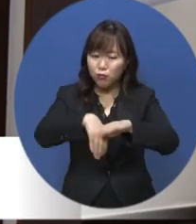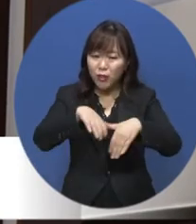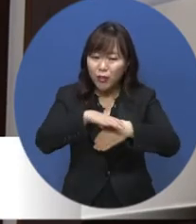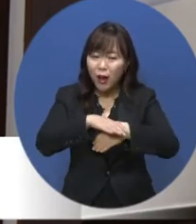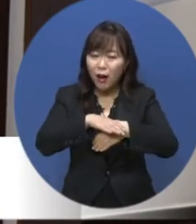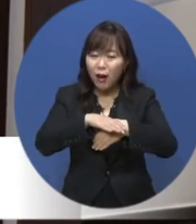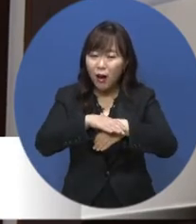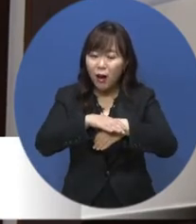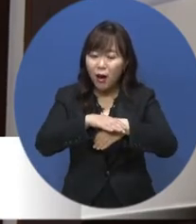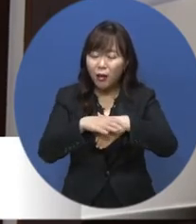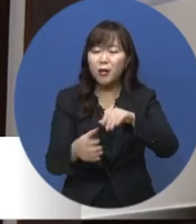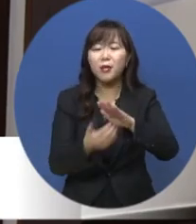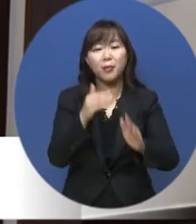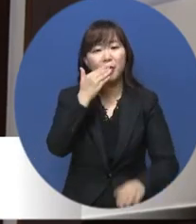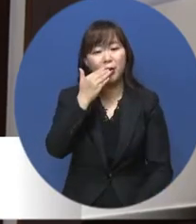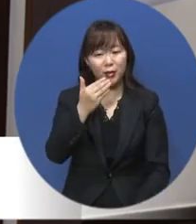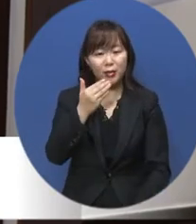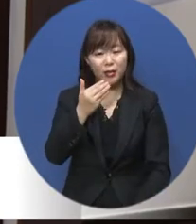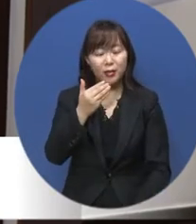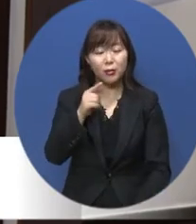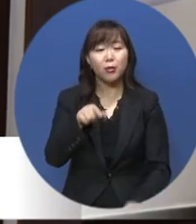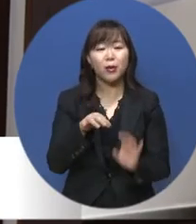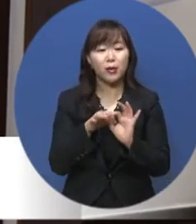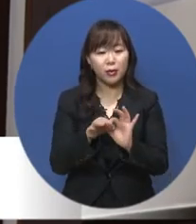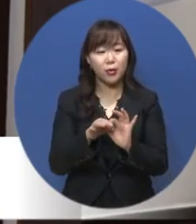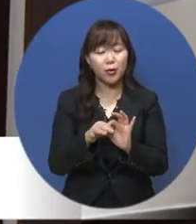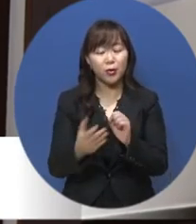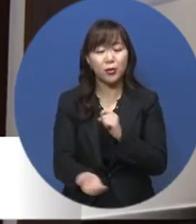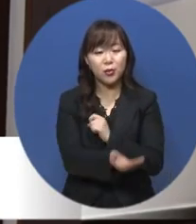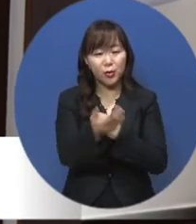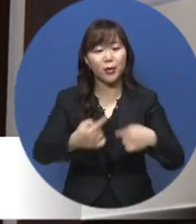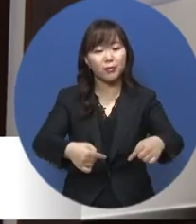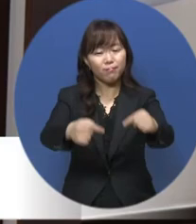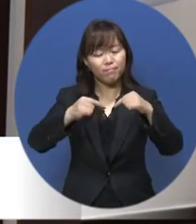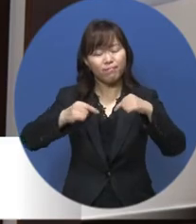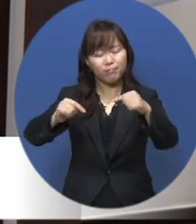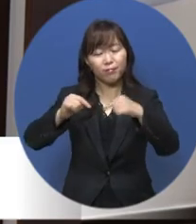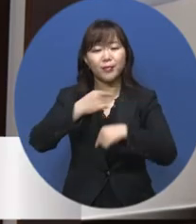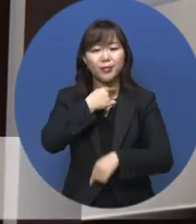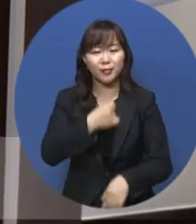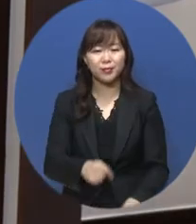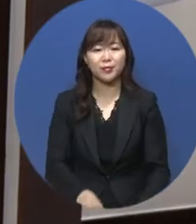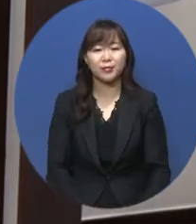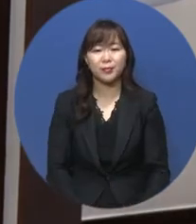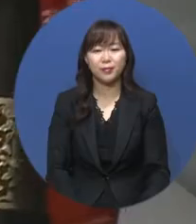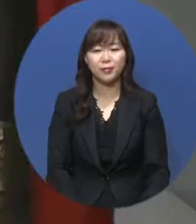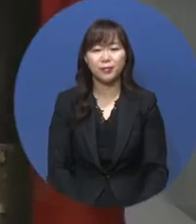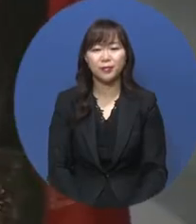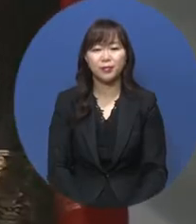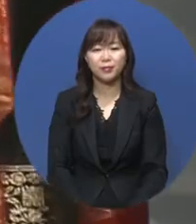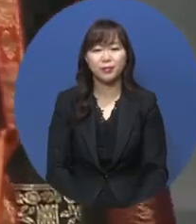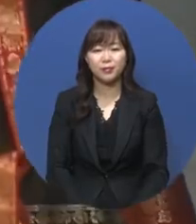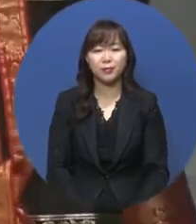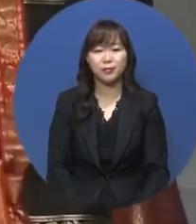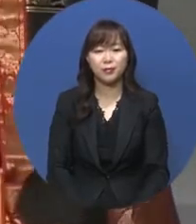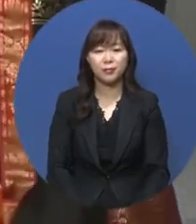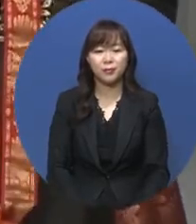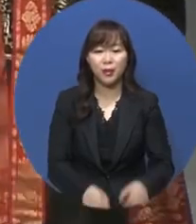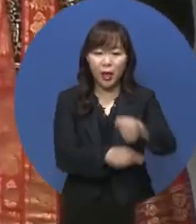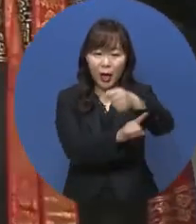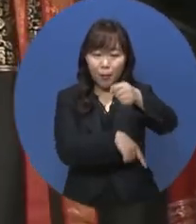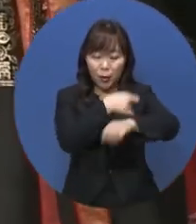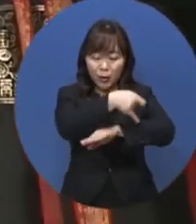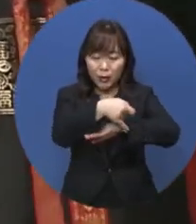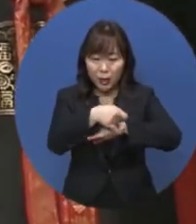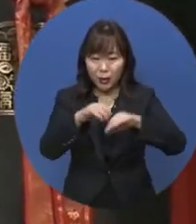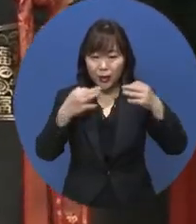거라고 생각을 하거든요. 그것에 또 여러분들이 함께 동참해 주시면 더 감사하겠습니다. 한복